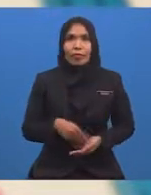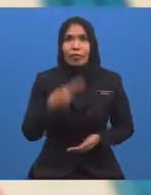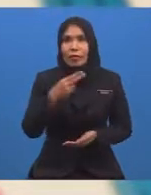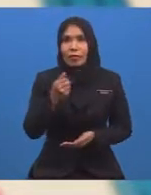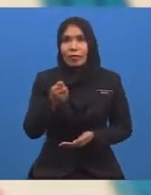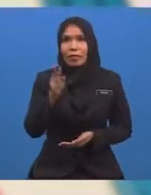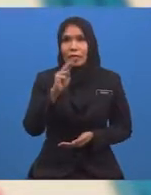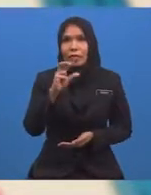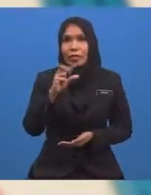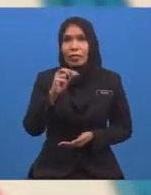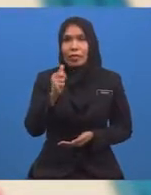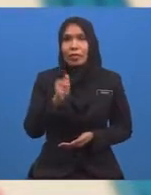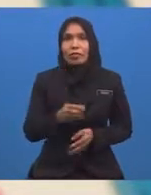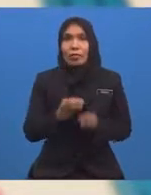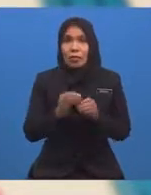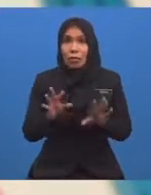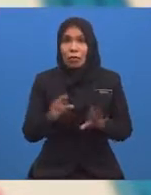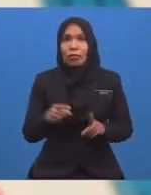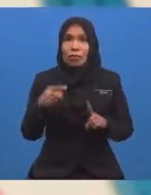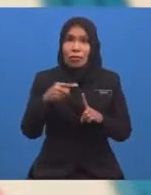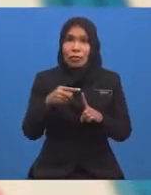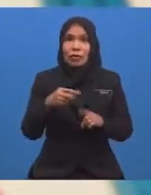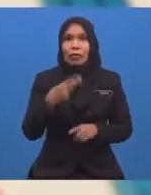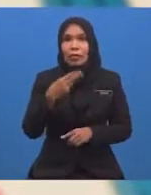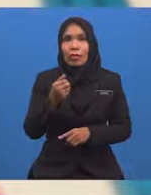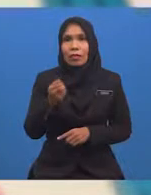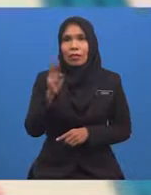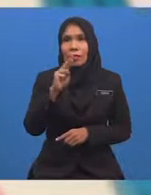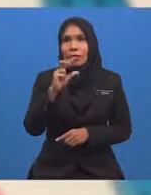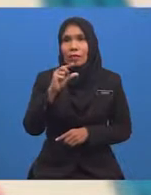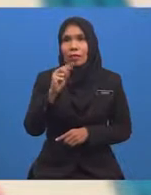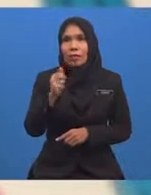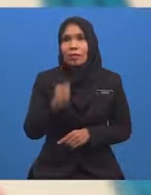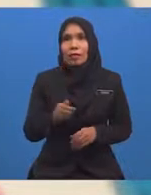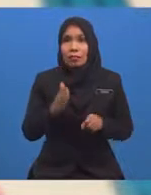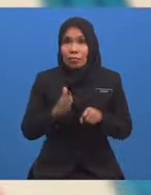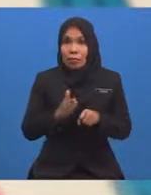untuk membuat roti sandwich di sekolahnya